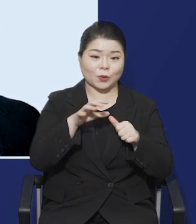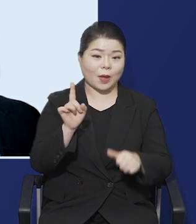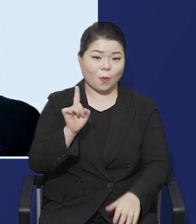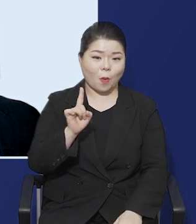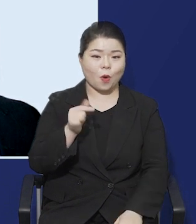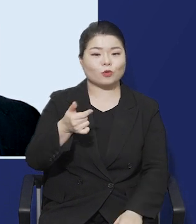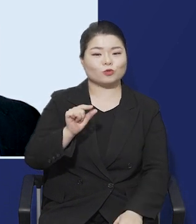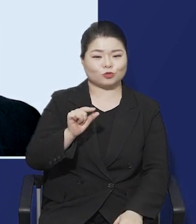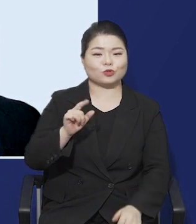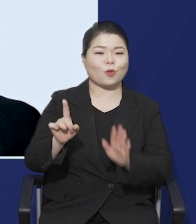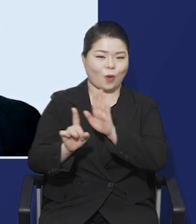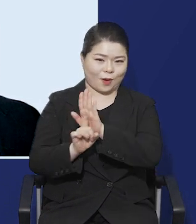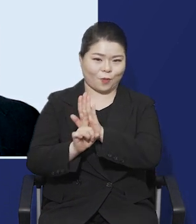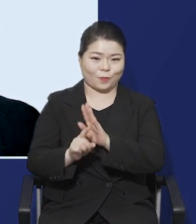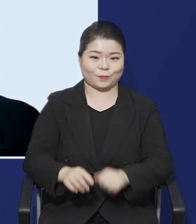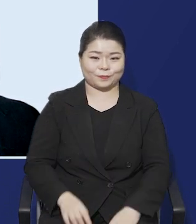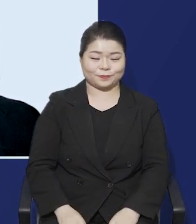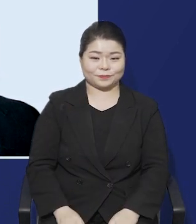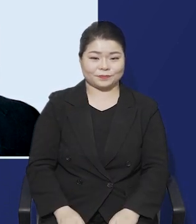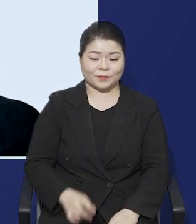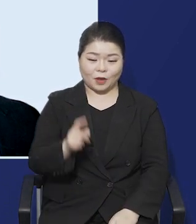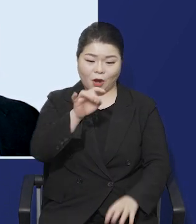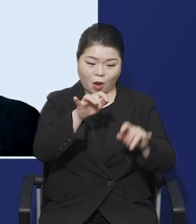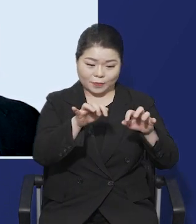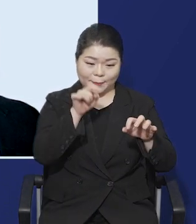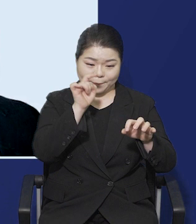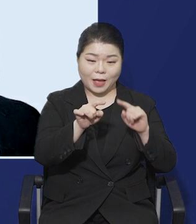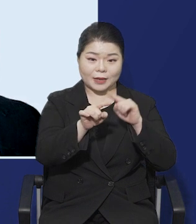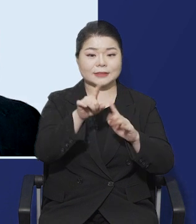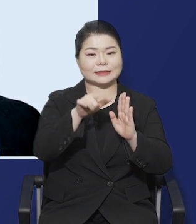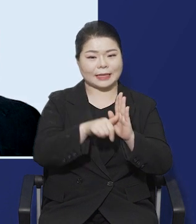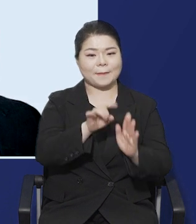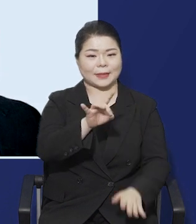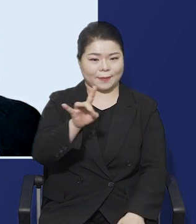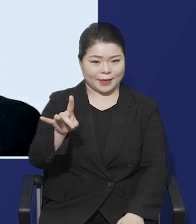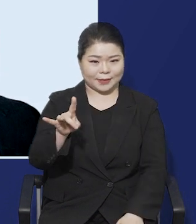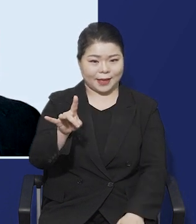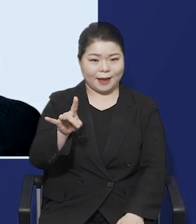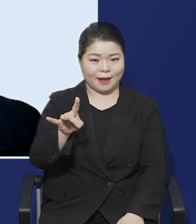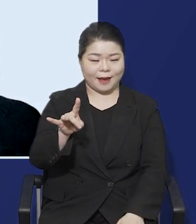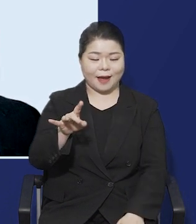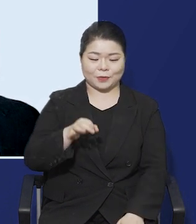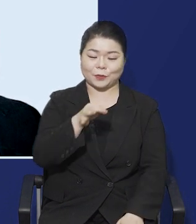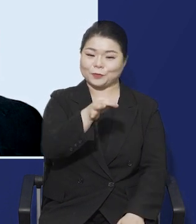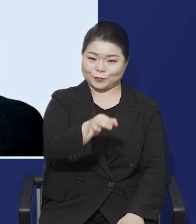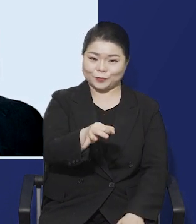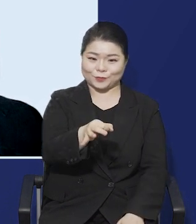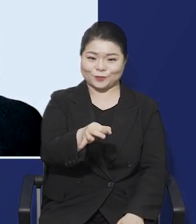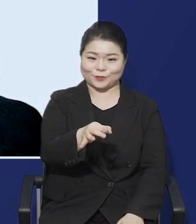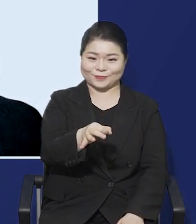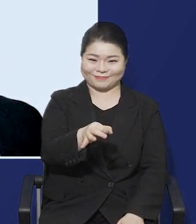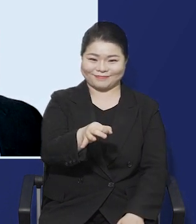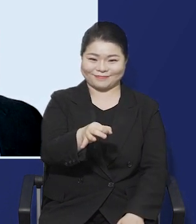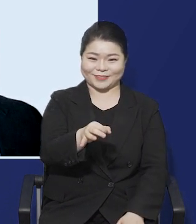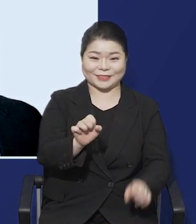바로 구글 애드입니다. 검색 엔진 광고를 통해서 클릭당 어, 비용을 지불할 수 있는